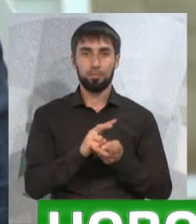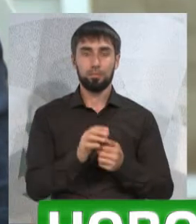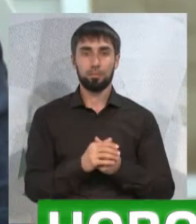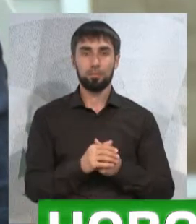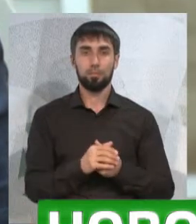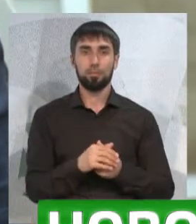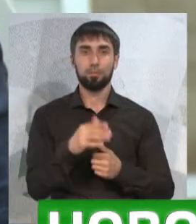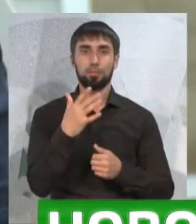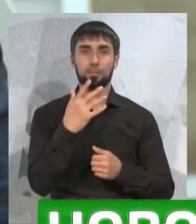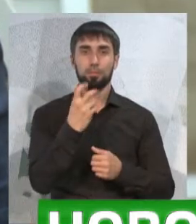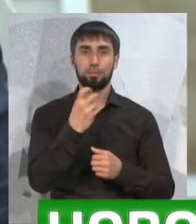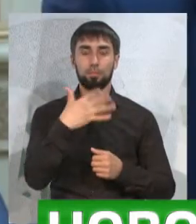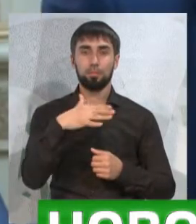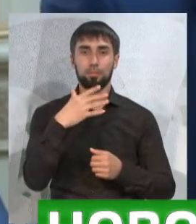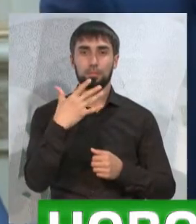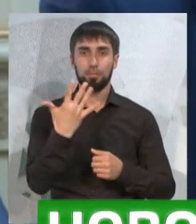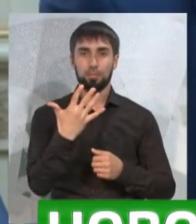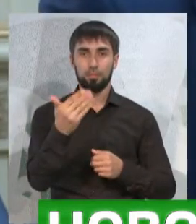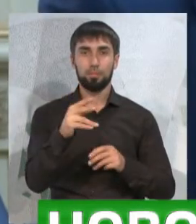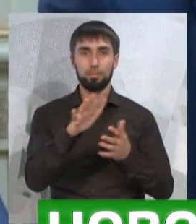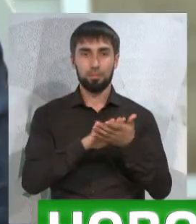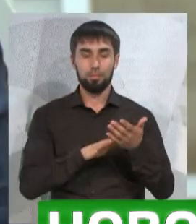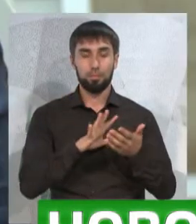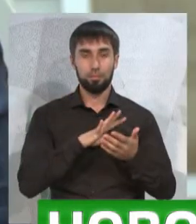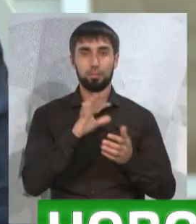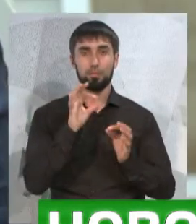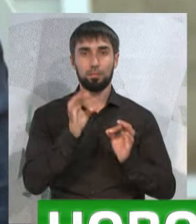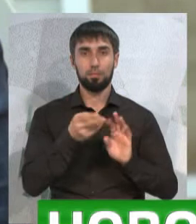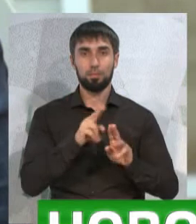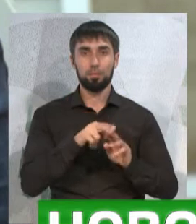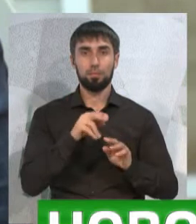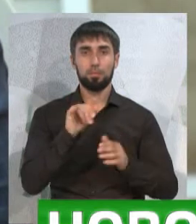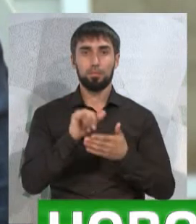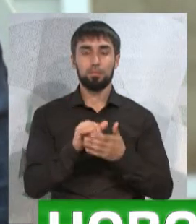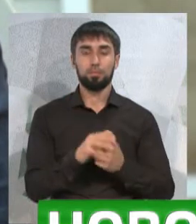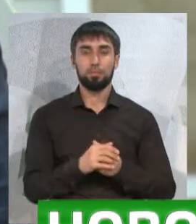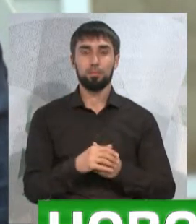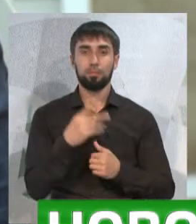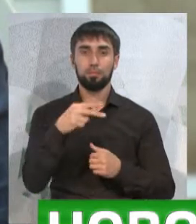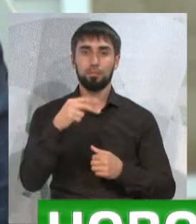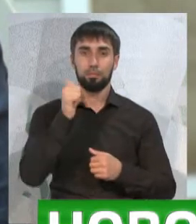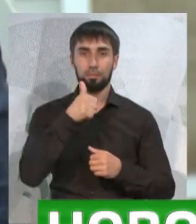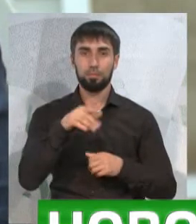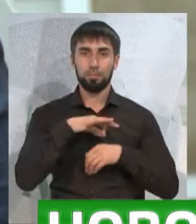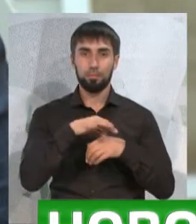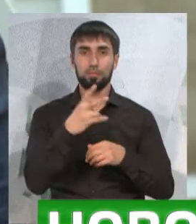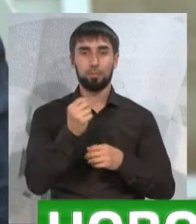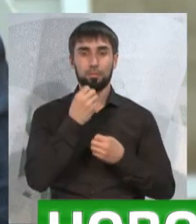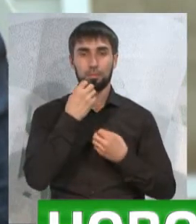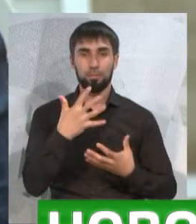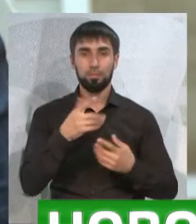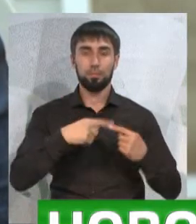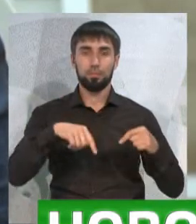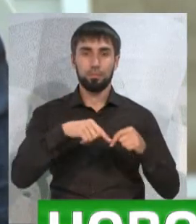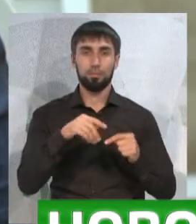Удовлетворено 235 заявлений. В целом, единый государственный экзамен 2020 года в республике прошел на хорошем